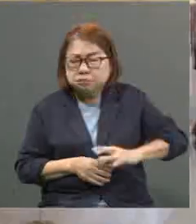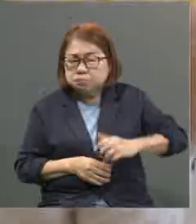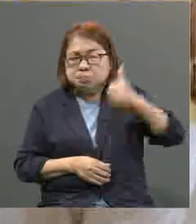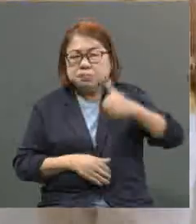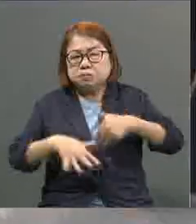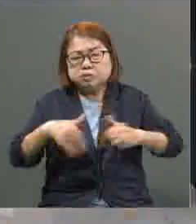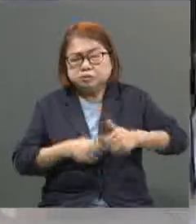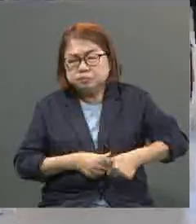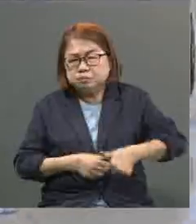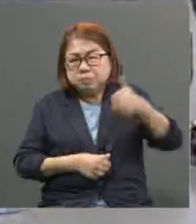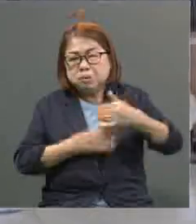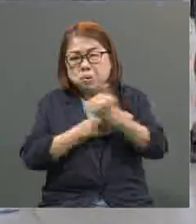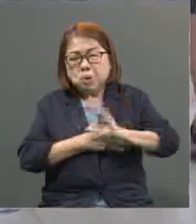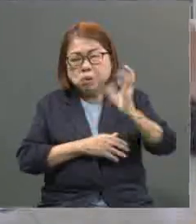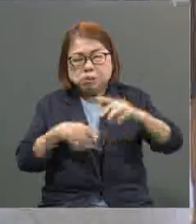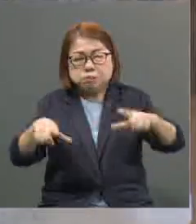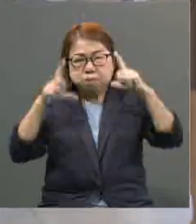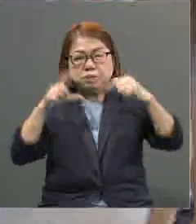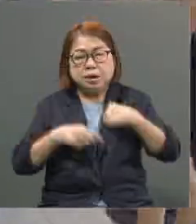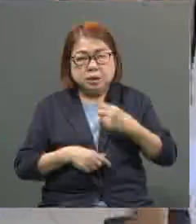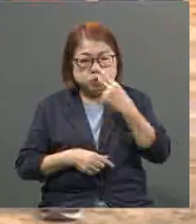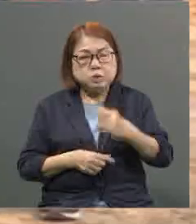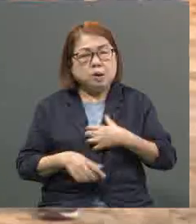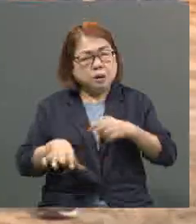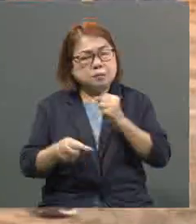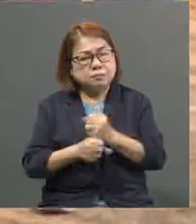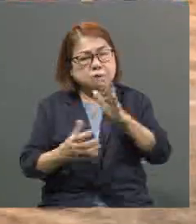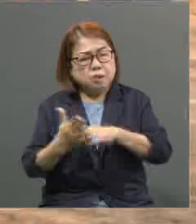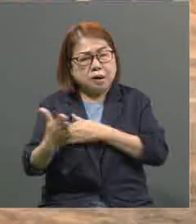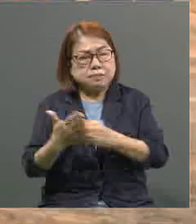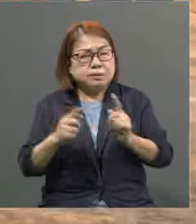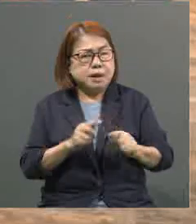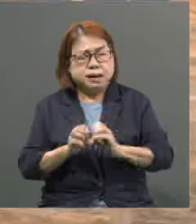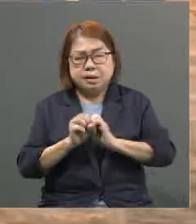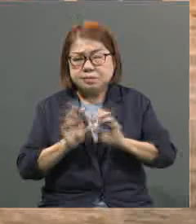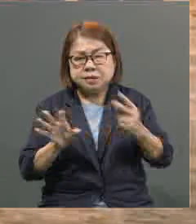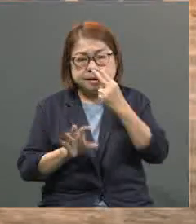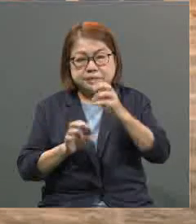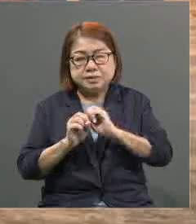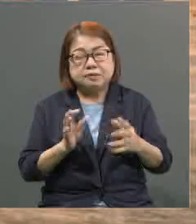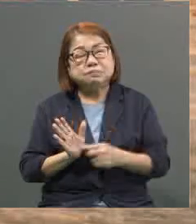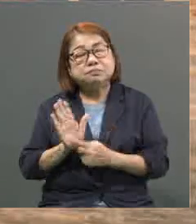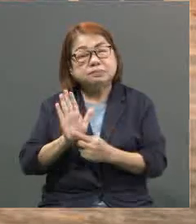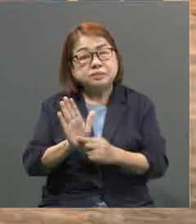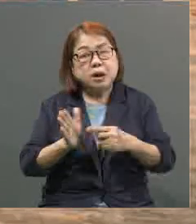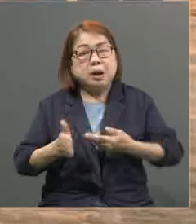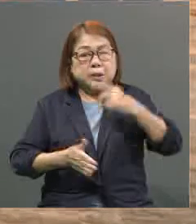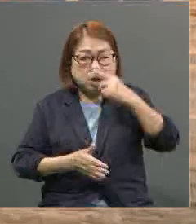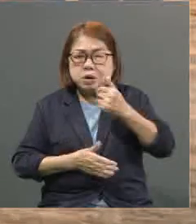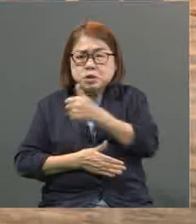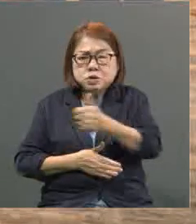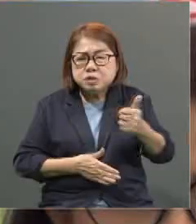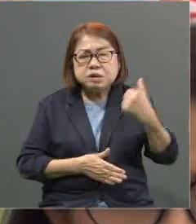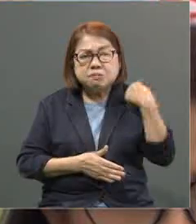ไทยในเวทีโลกพร้อมกับดำเนินนโยบายอย่างมีกรอบการทำงานที่เป็นรูปธรรมนำเสนอศักยภาพจุดขายของไทยใน